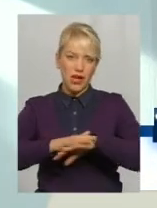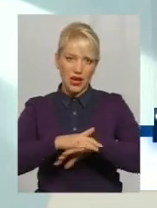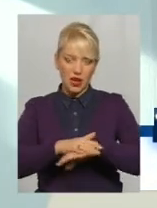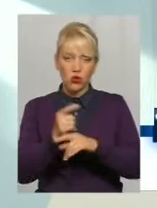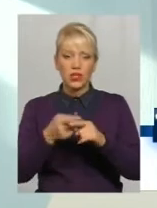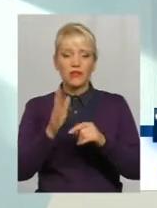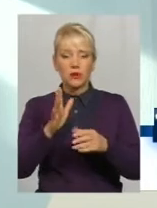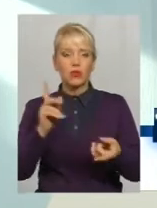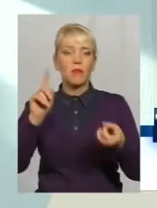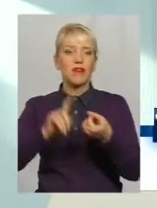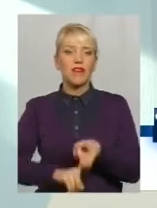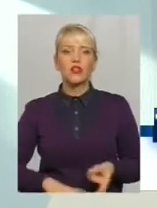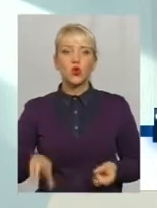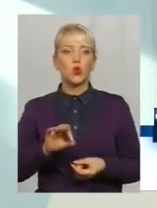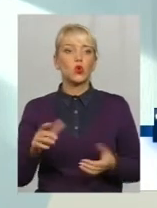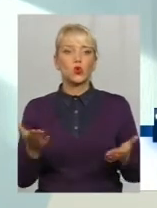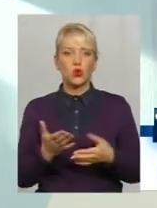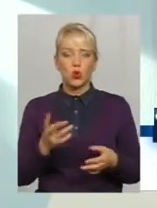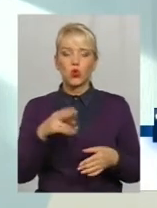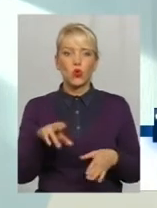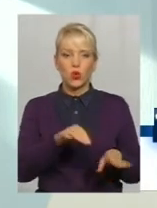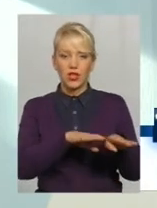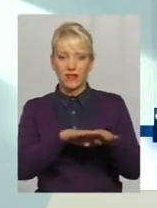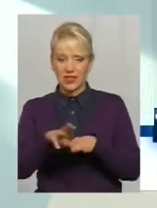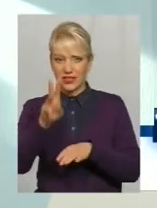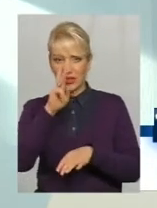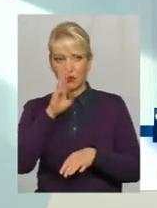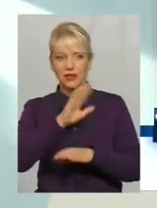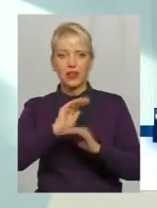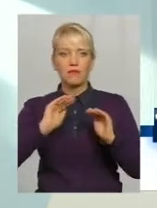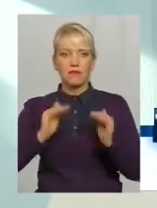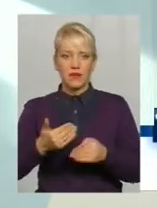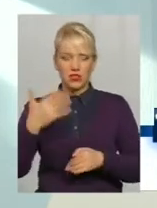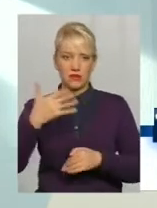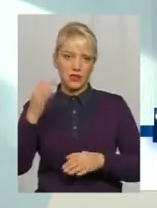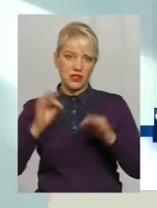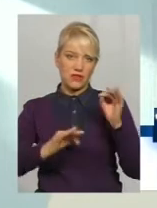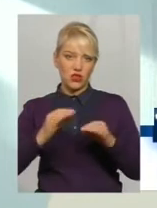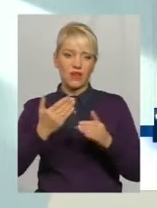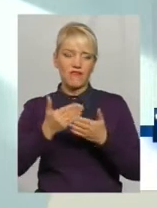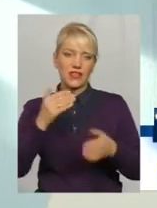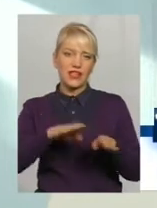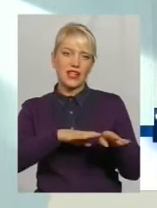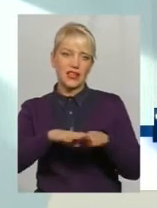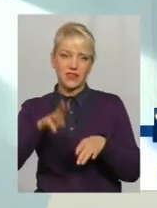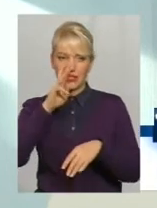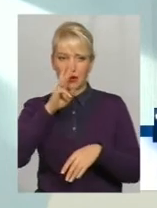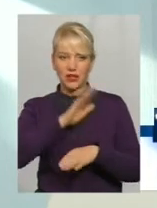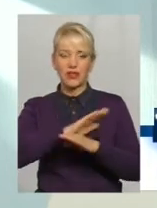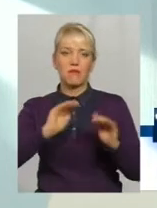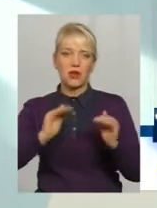мати прив'язку до чого? До рівня заробітної плати. Не менше 50% від рівня заробітної плати і не